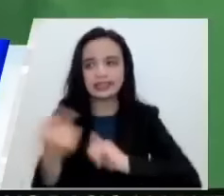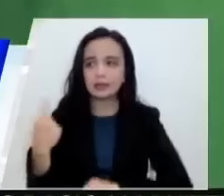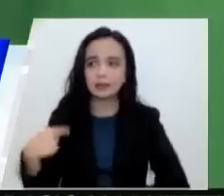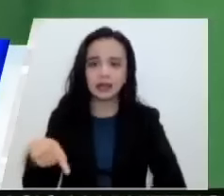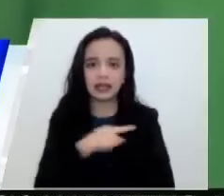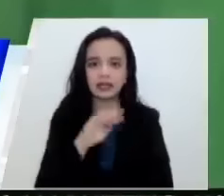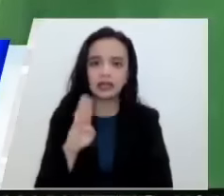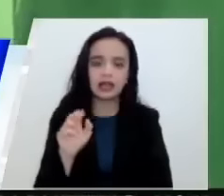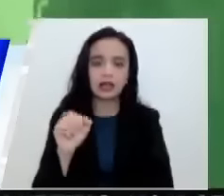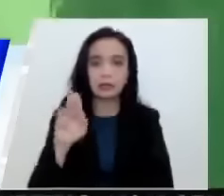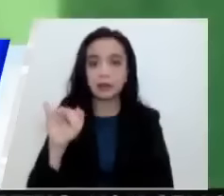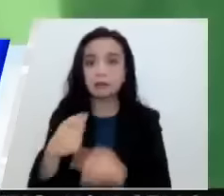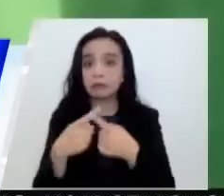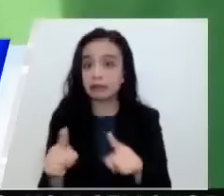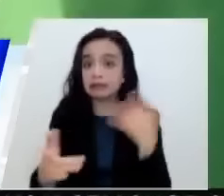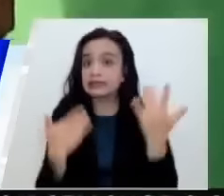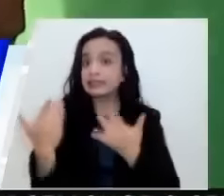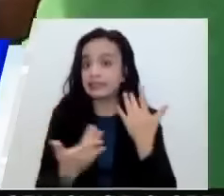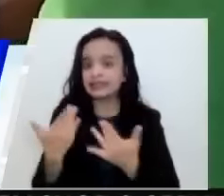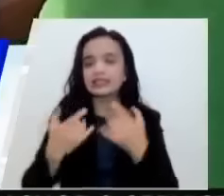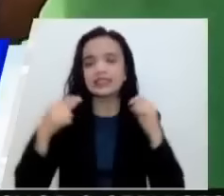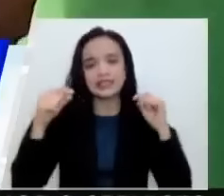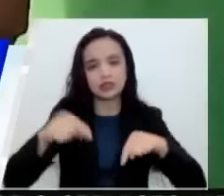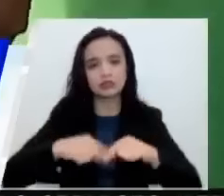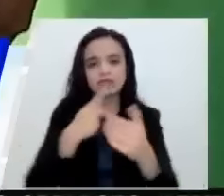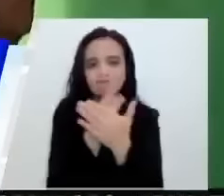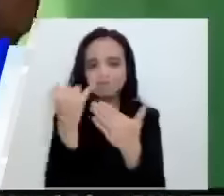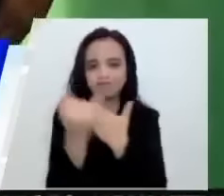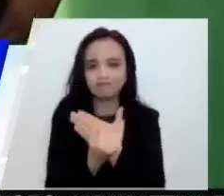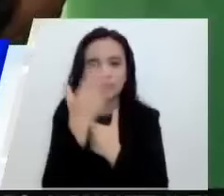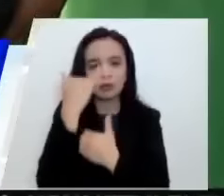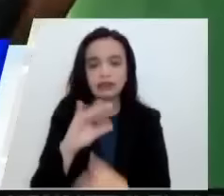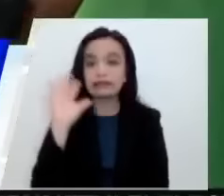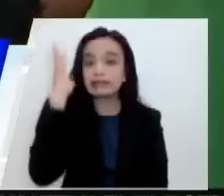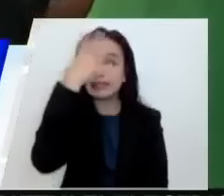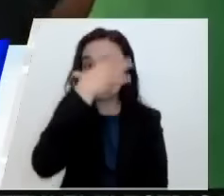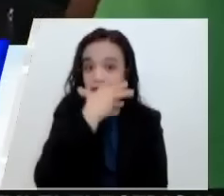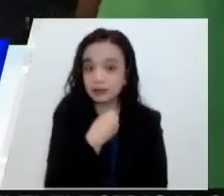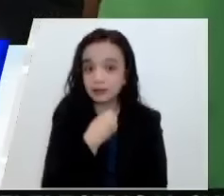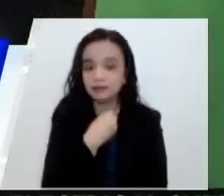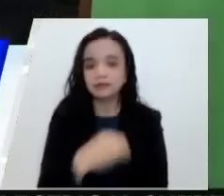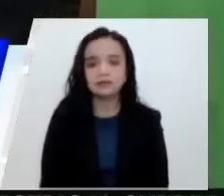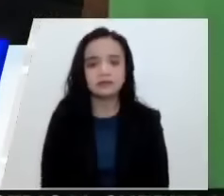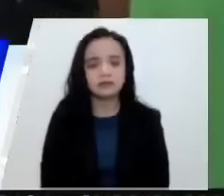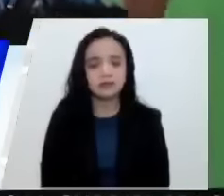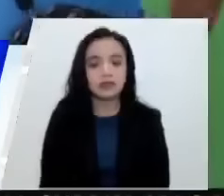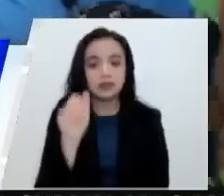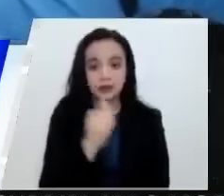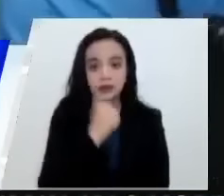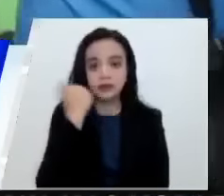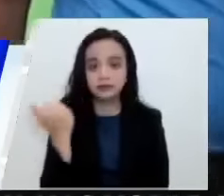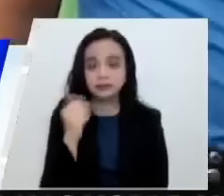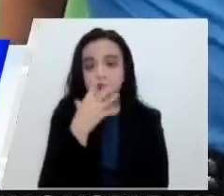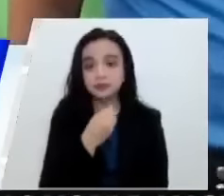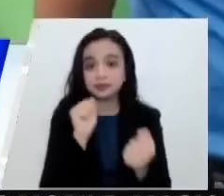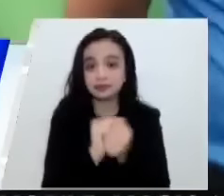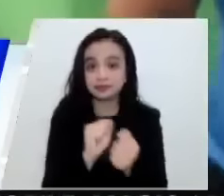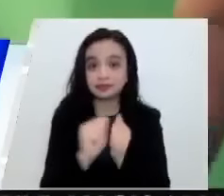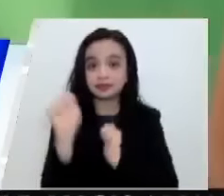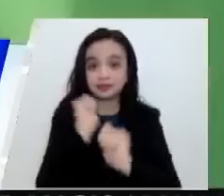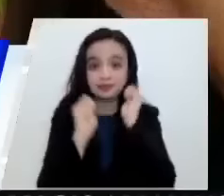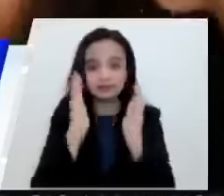excited kami para dito sa proyekto na to kasi napakaganda. At yung iba rin namin mga kasama na kasi nag-start na, kaya